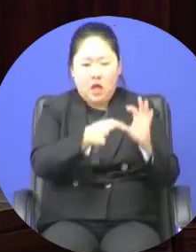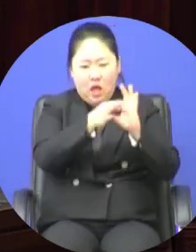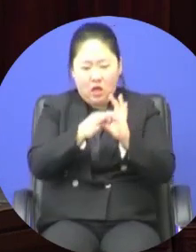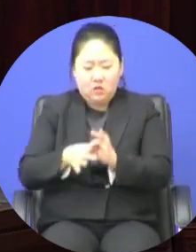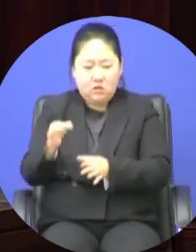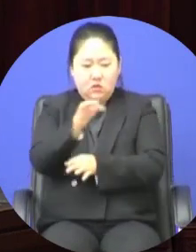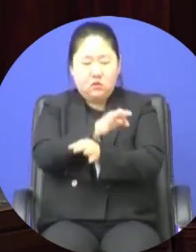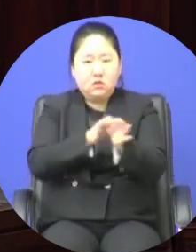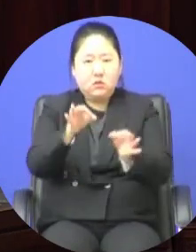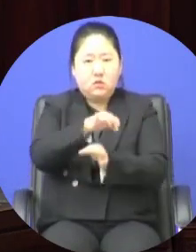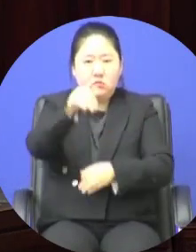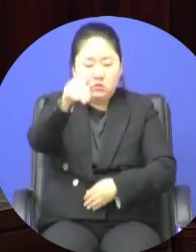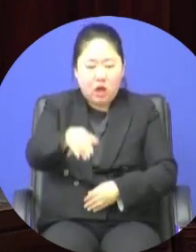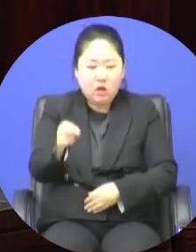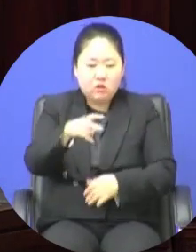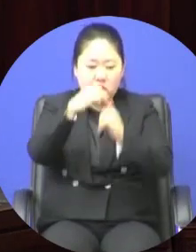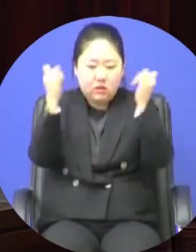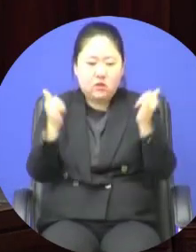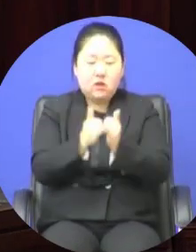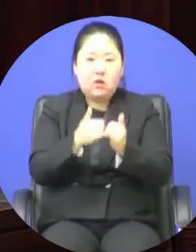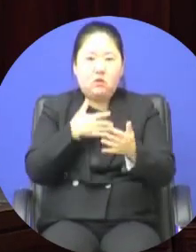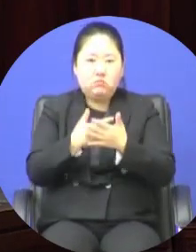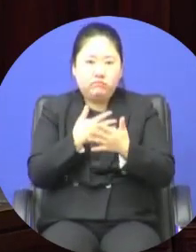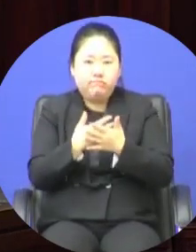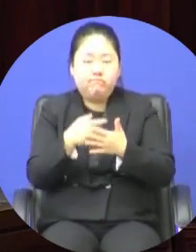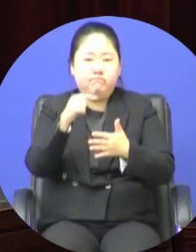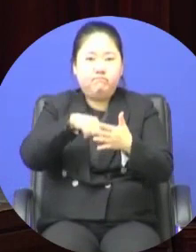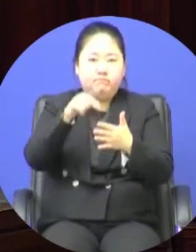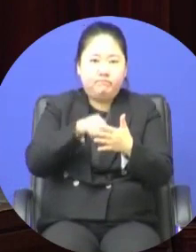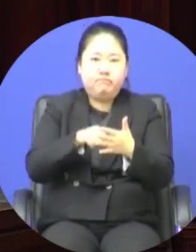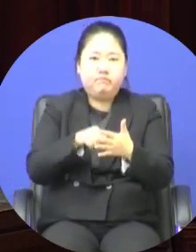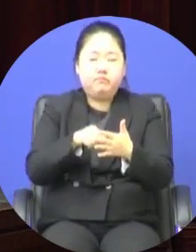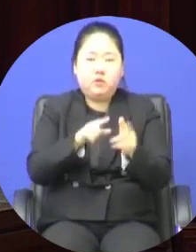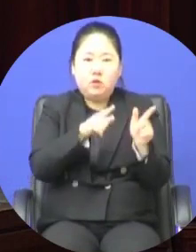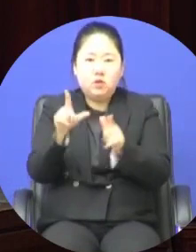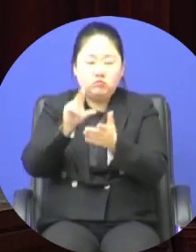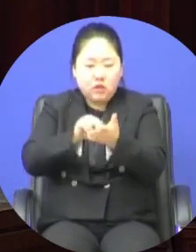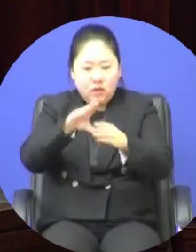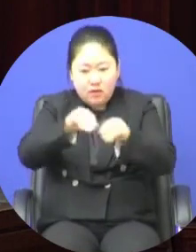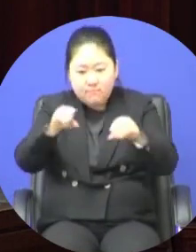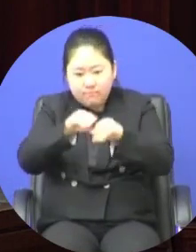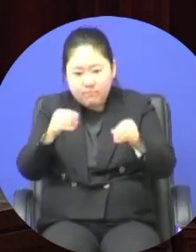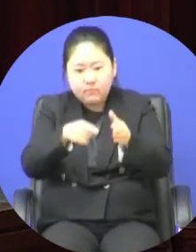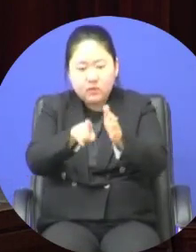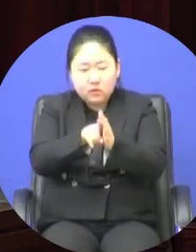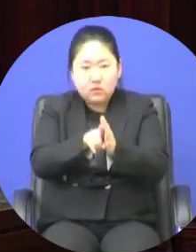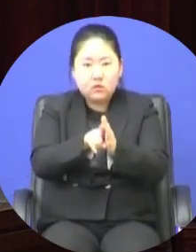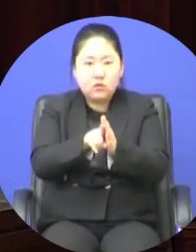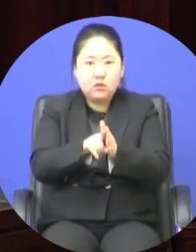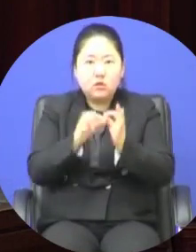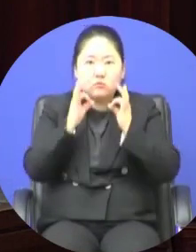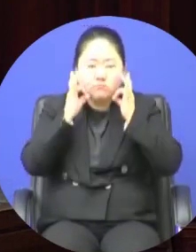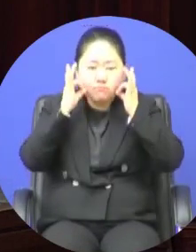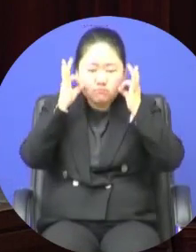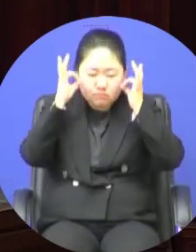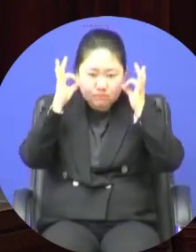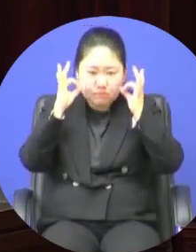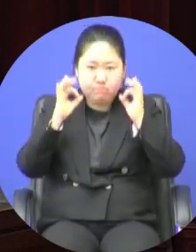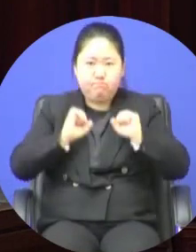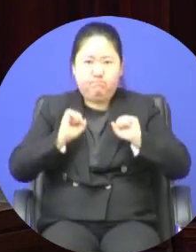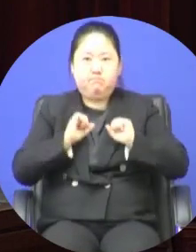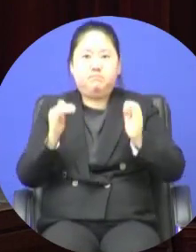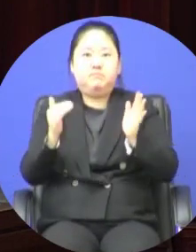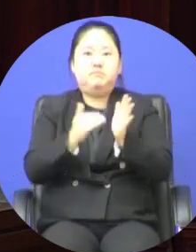불안과 사회적 불안정 속에서도 당면한 과제를 성실히 수행하고 시대적 소명을 다하기 위해 정말 열심히